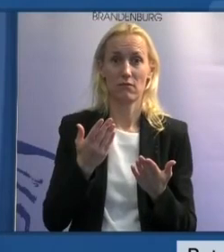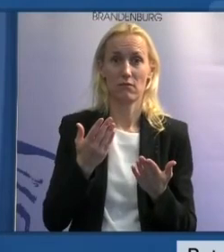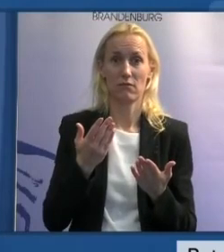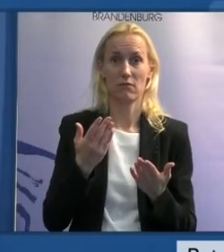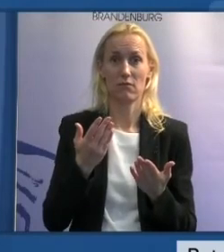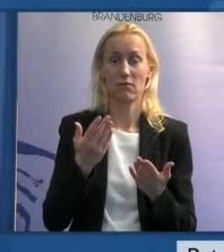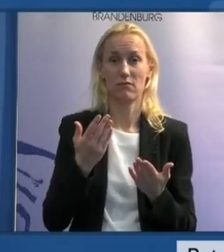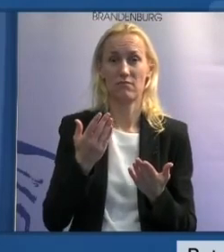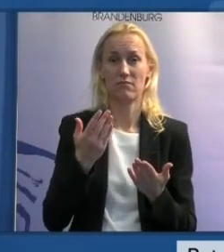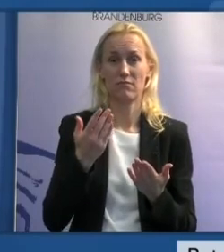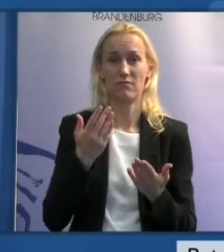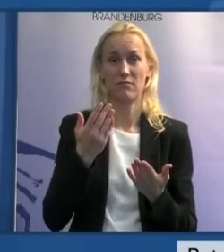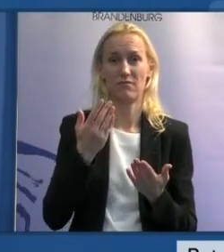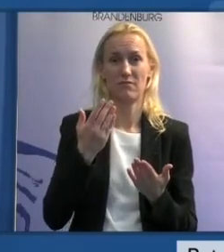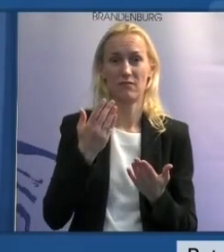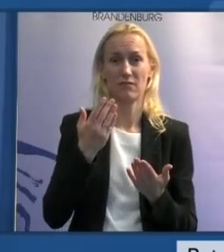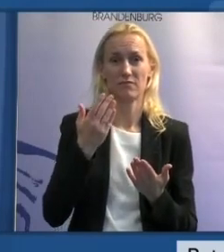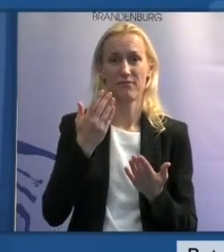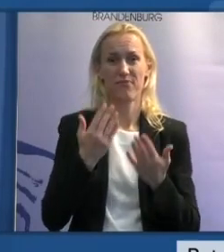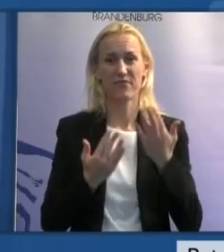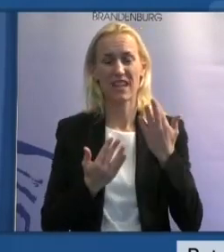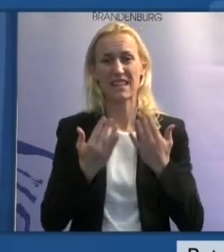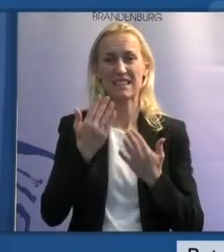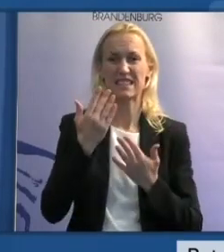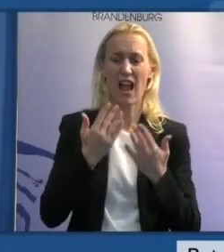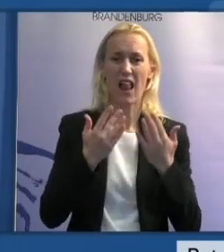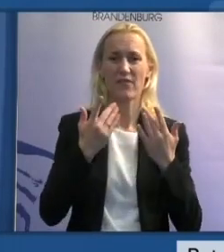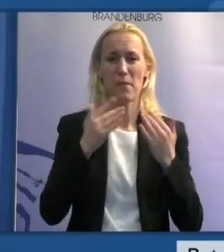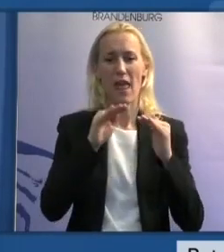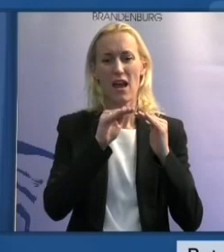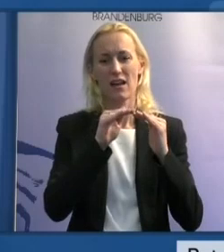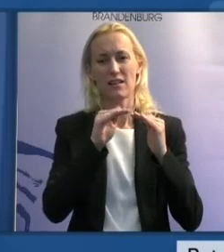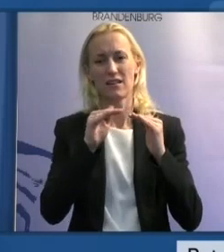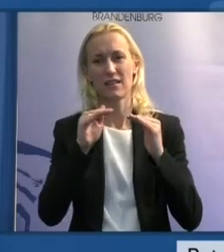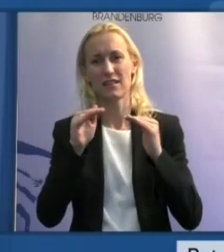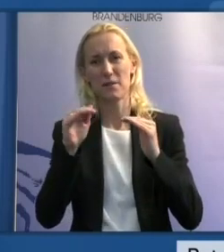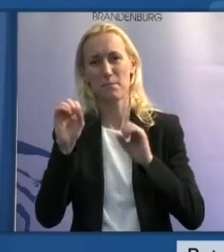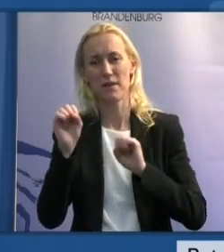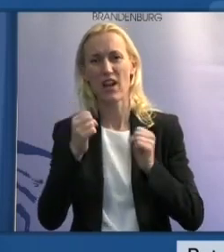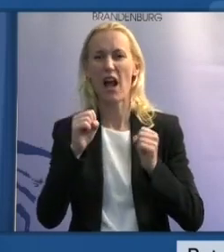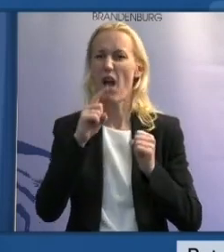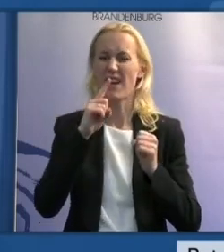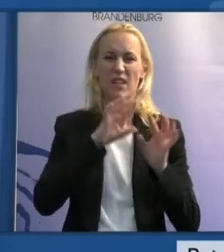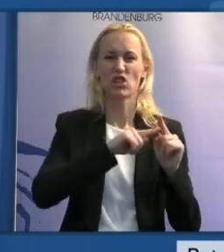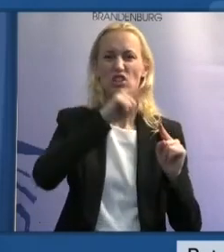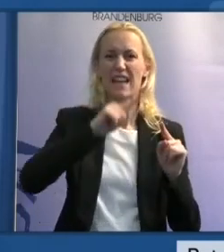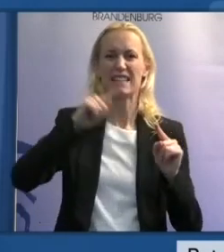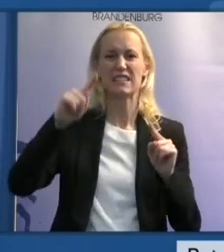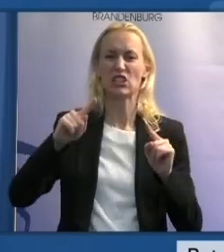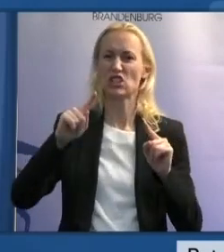Zahlen haben, die doch eher auf eine Seitwärtsbewegung hindeuten, obwohl es natürlich große statistische Unsicherheiten dabei